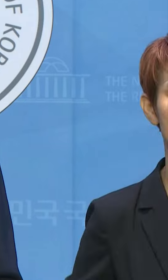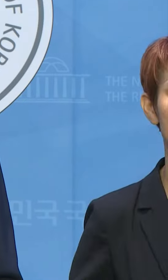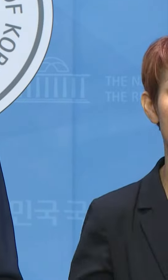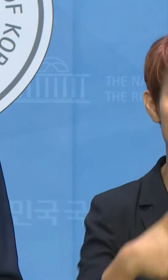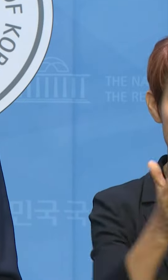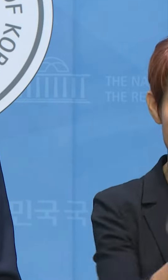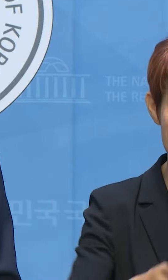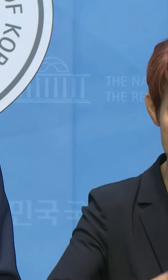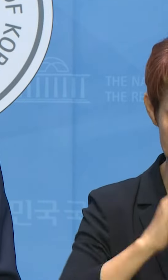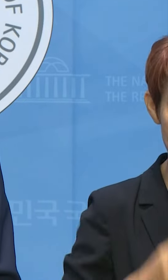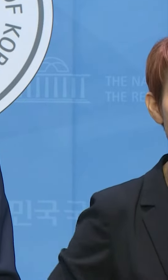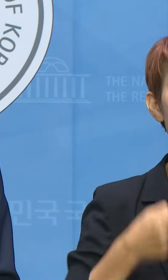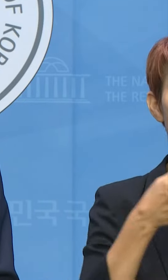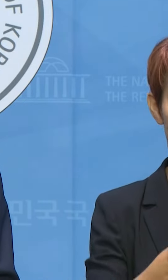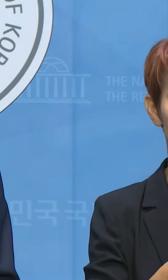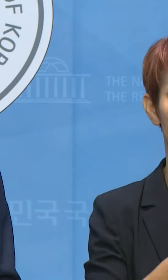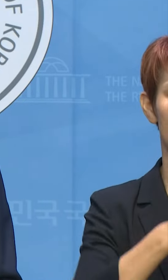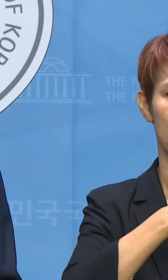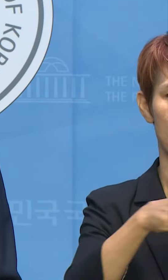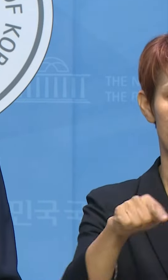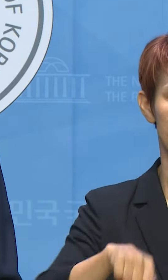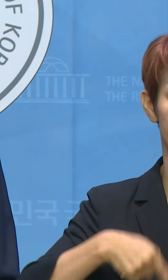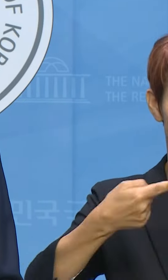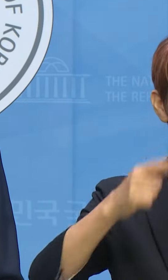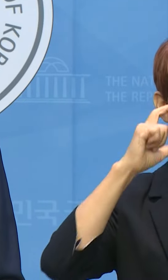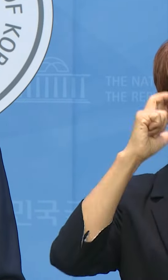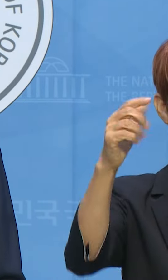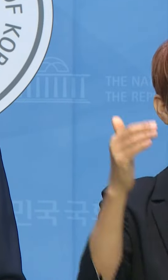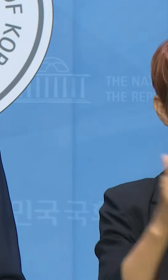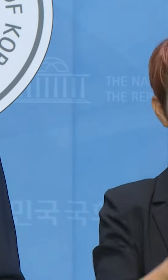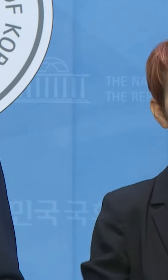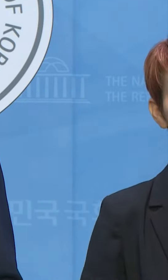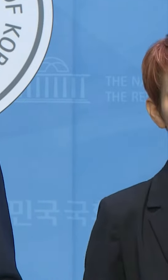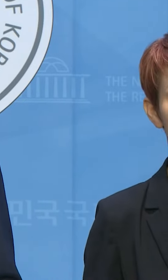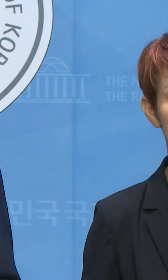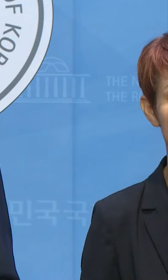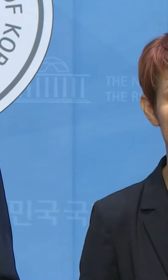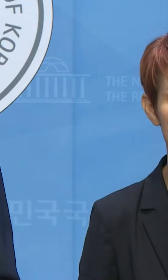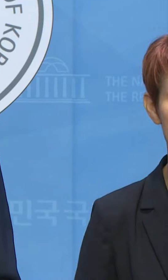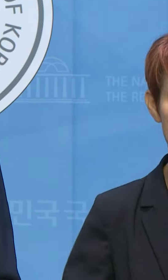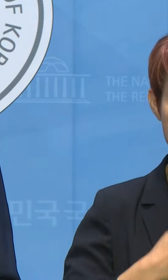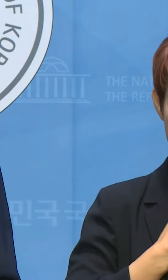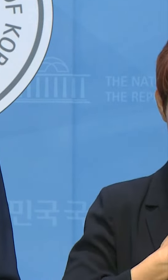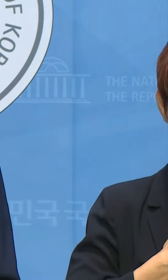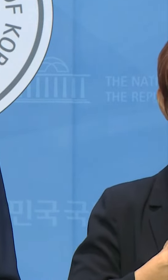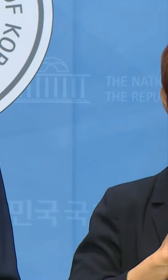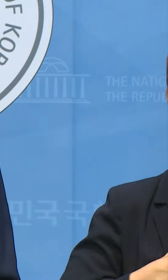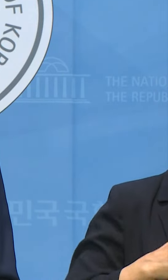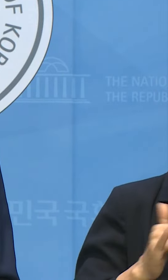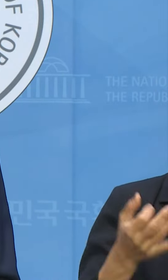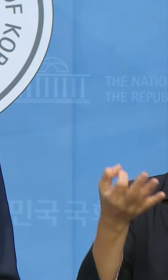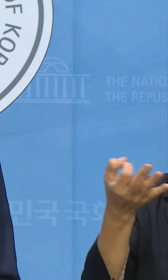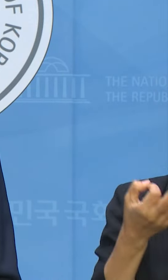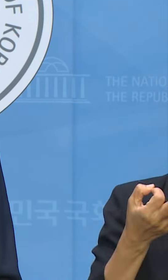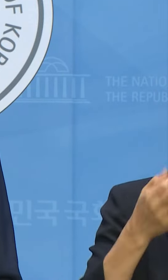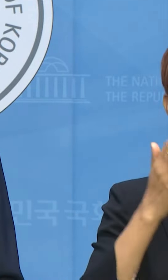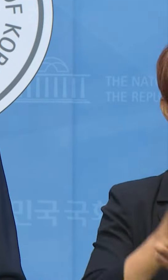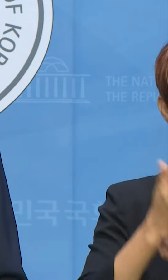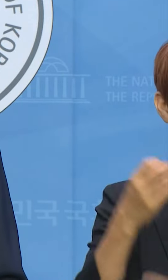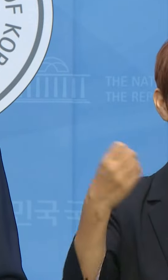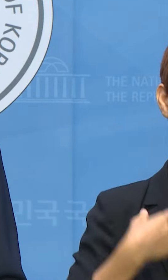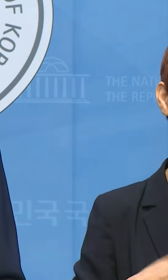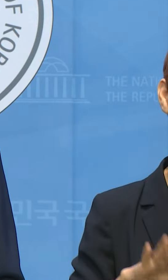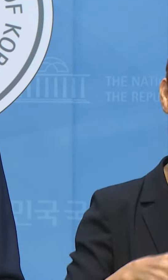결심하고 본격적인 정치를 선언했습니다 를 아는 이들은 또 말렸습니다